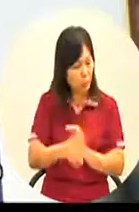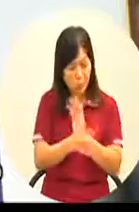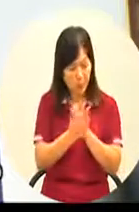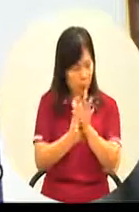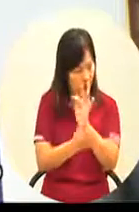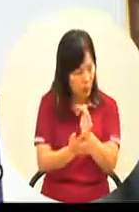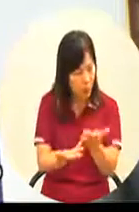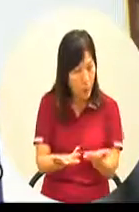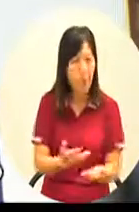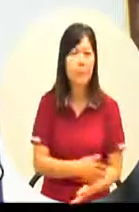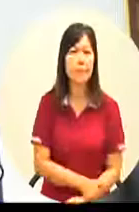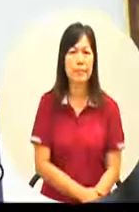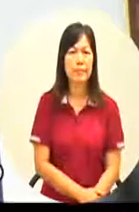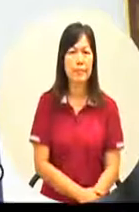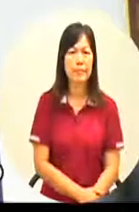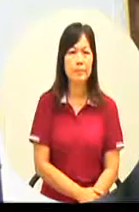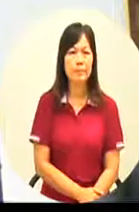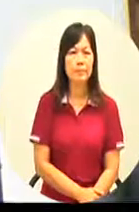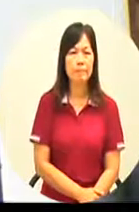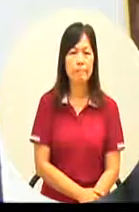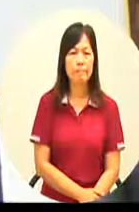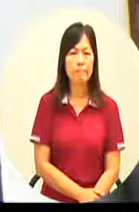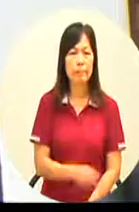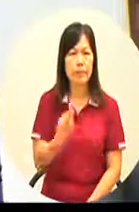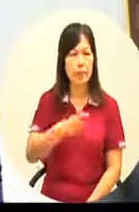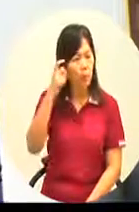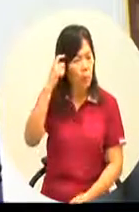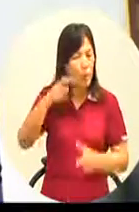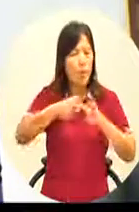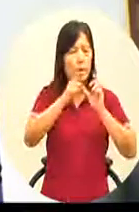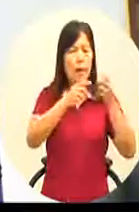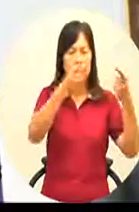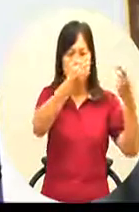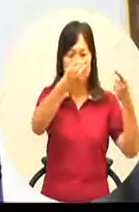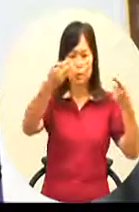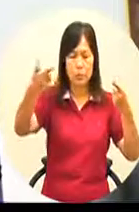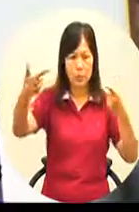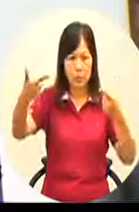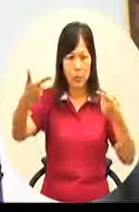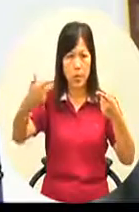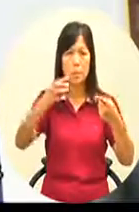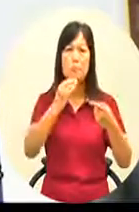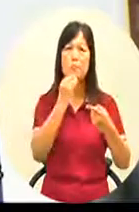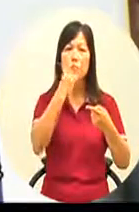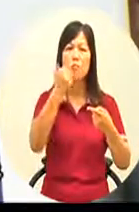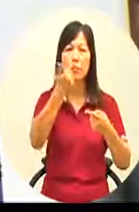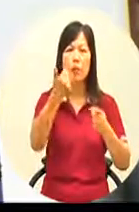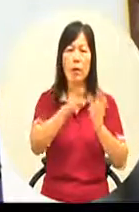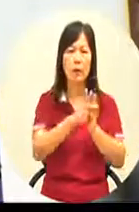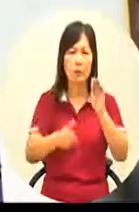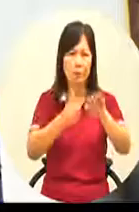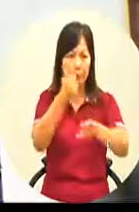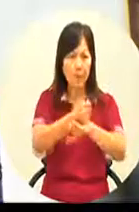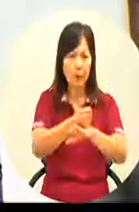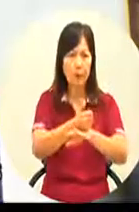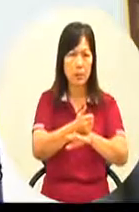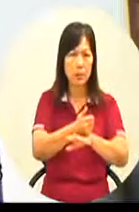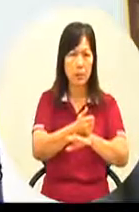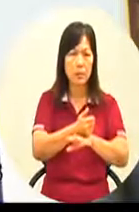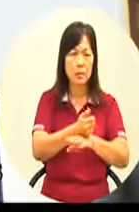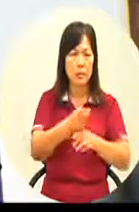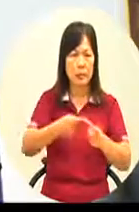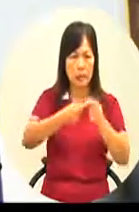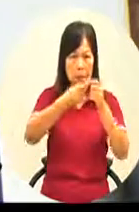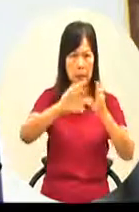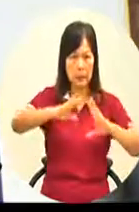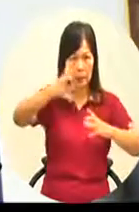们准备好了，因为回想到我们1996年哈，李登辉总统当选我们民选的第一任